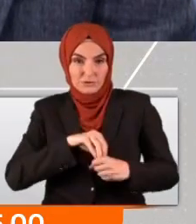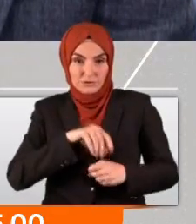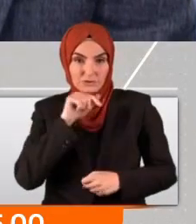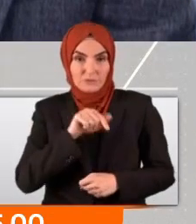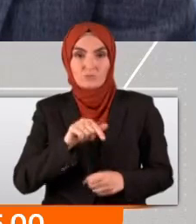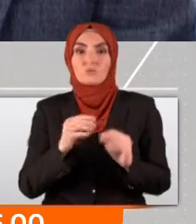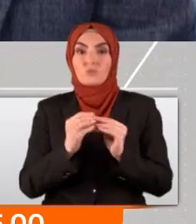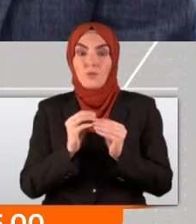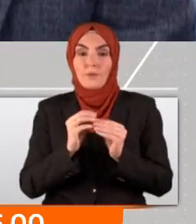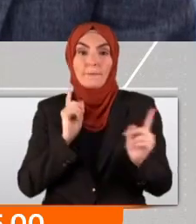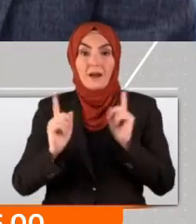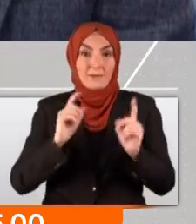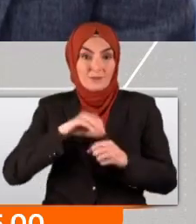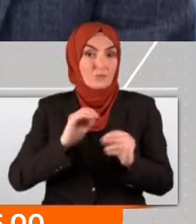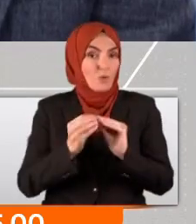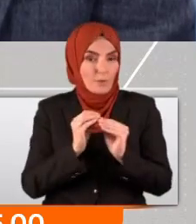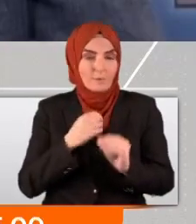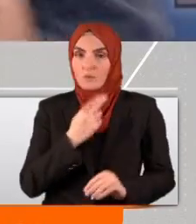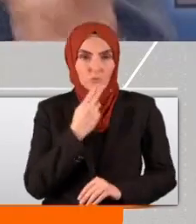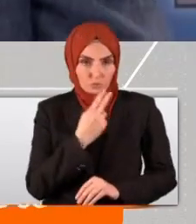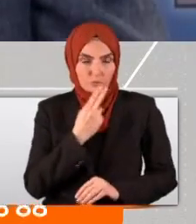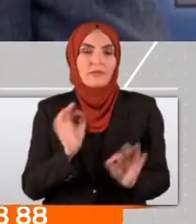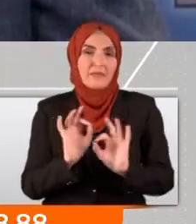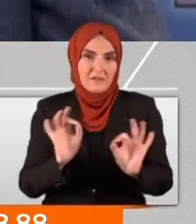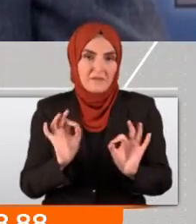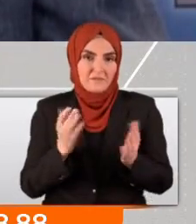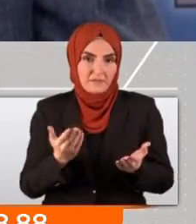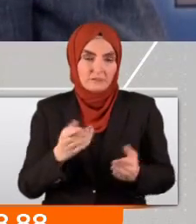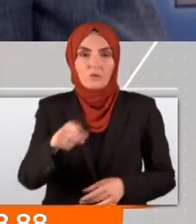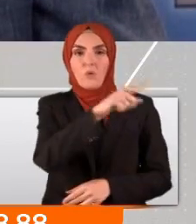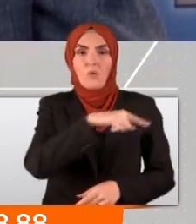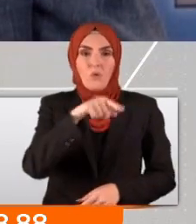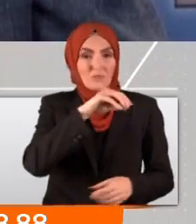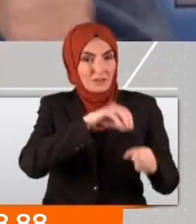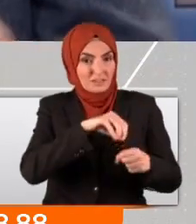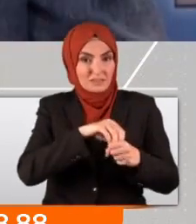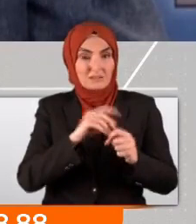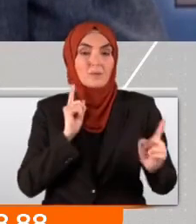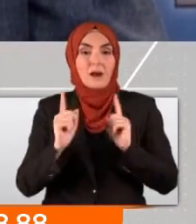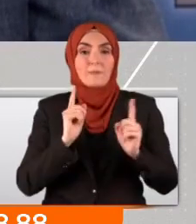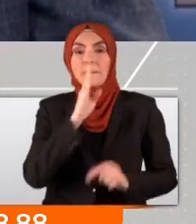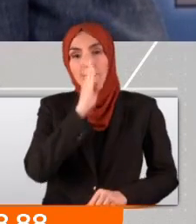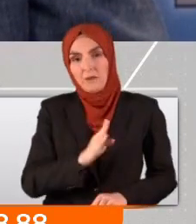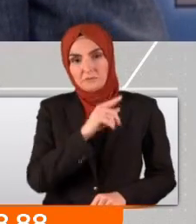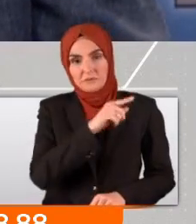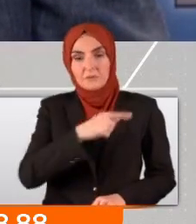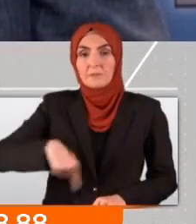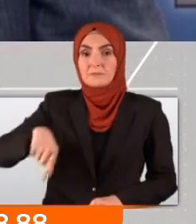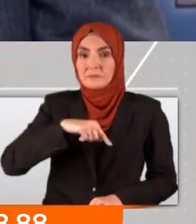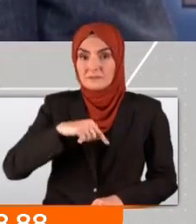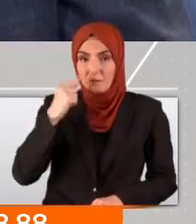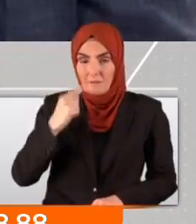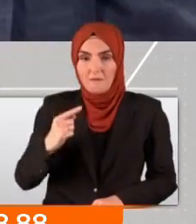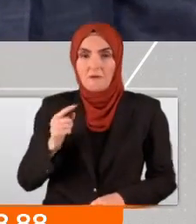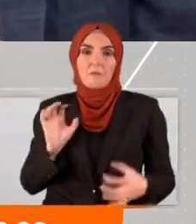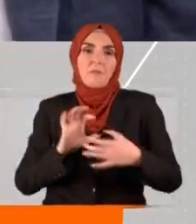yargıyla ilgili meseleleri konuşmuş muyuz? Evet, konuşmuşuz. Onlara geldiğinde yargı bağımsız. Bize geldiğinde bağımlı. Yargı